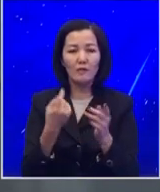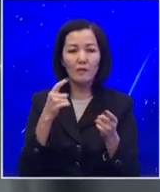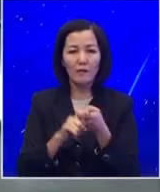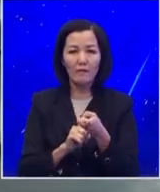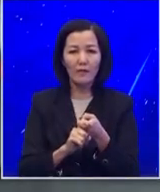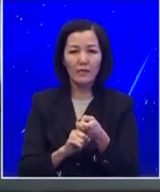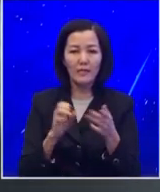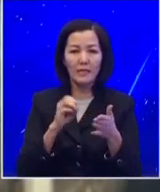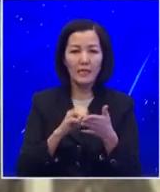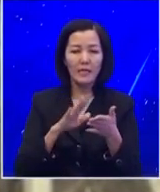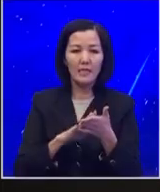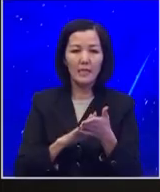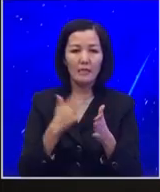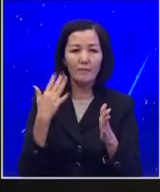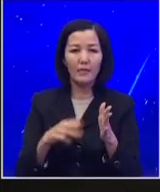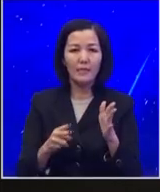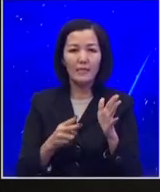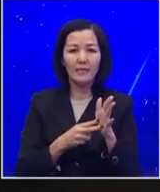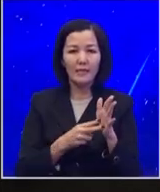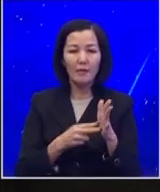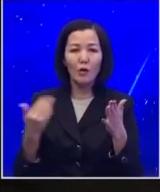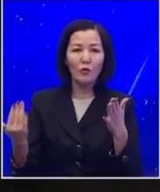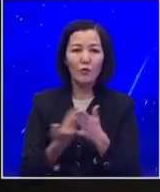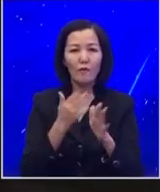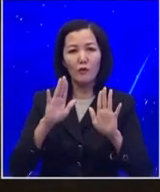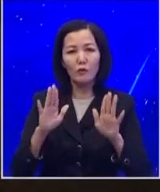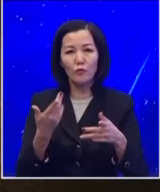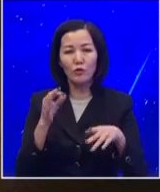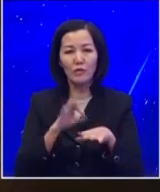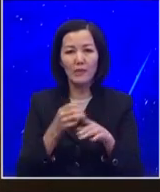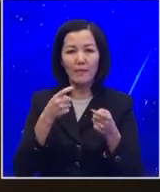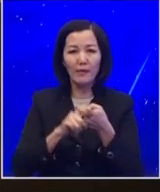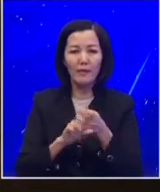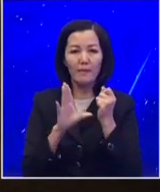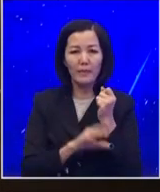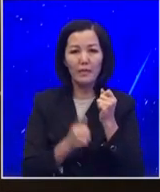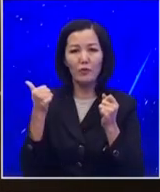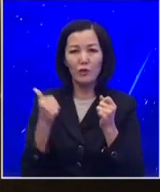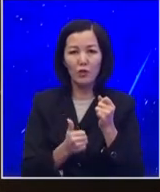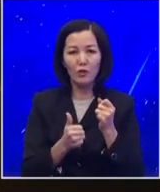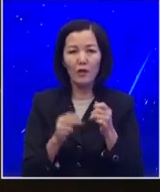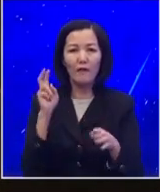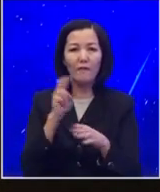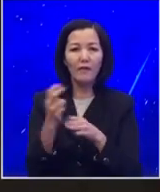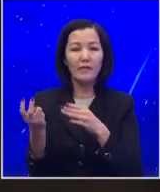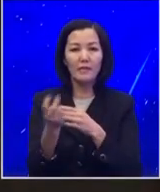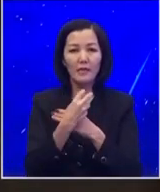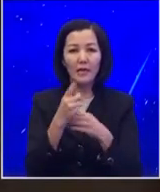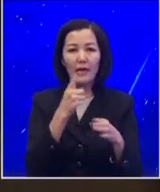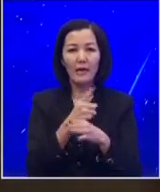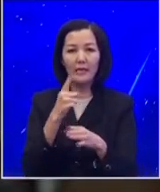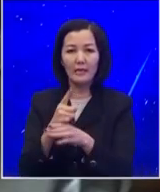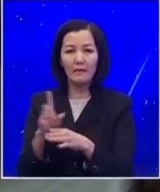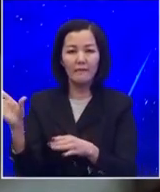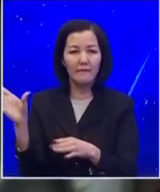Они устанавливаются в связи с регистрацией 57 новых случаев за последнюю неделю. Въезд и выезд